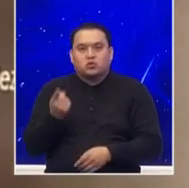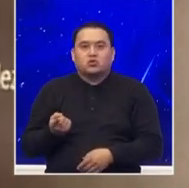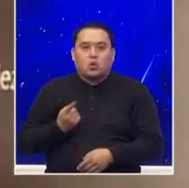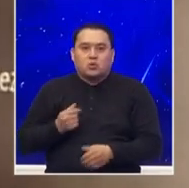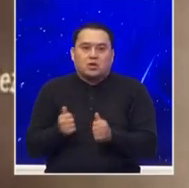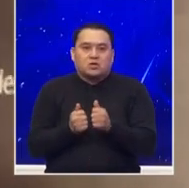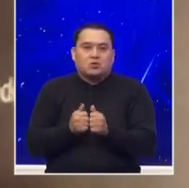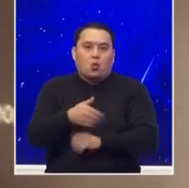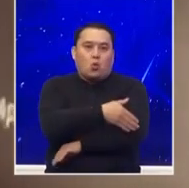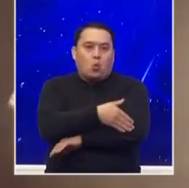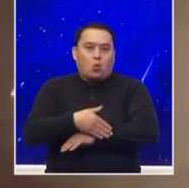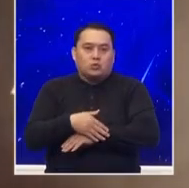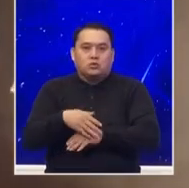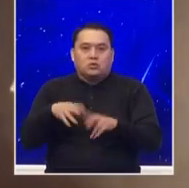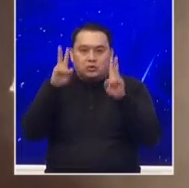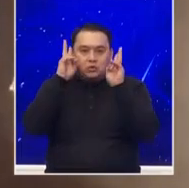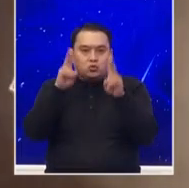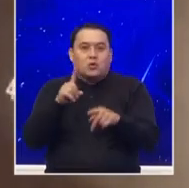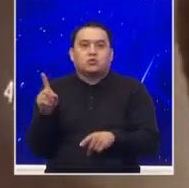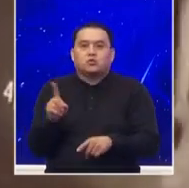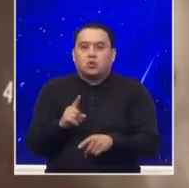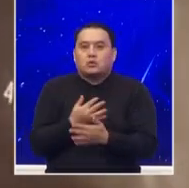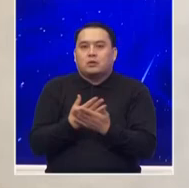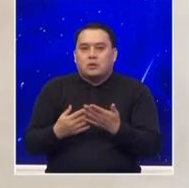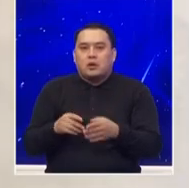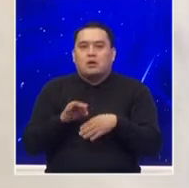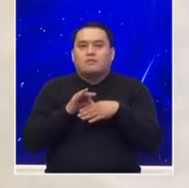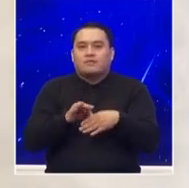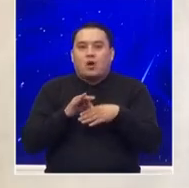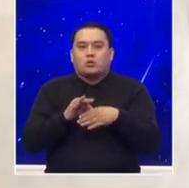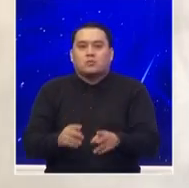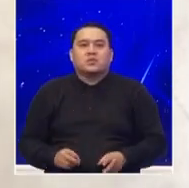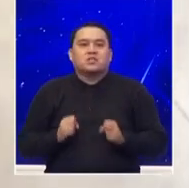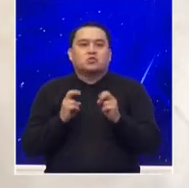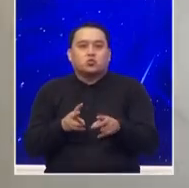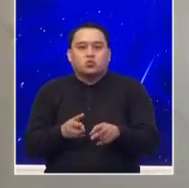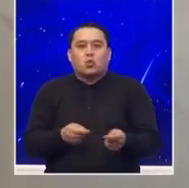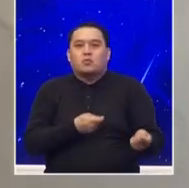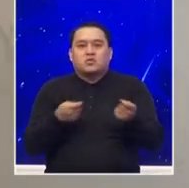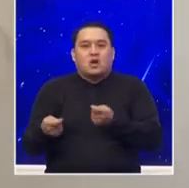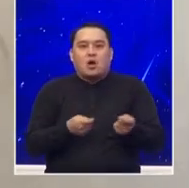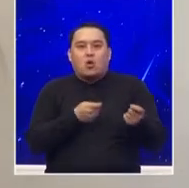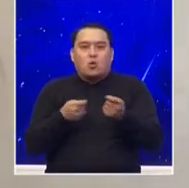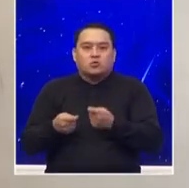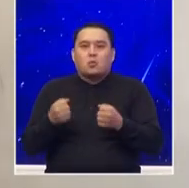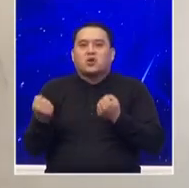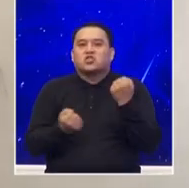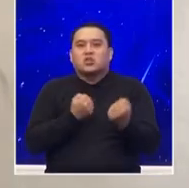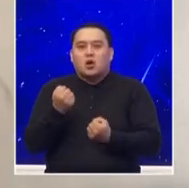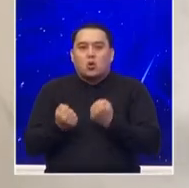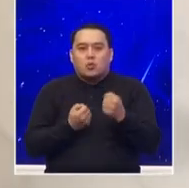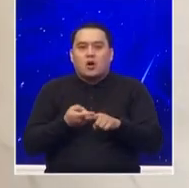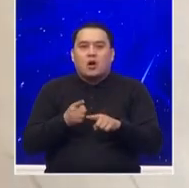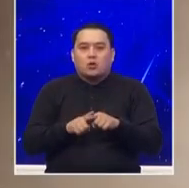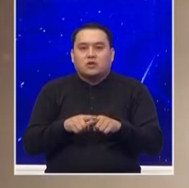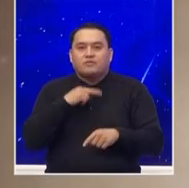на соседней улице и ни о чем не подозревал. Несколько рейсов пришлось совершить преступнику, чтобы загрузить похищенные вещи в автомашину. При этом,